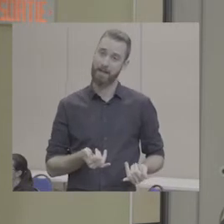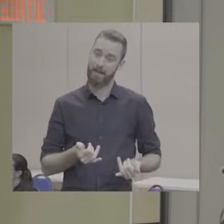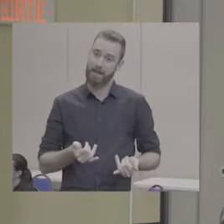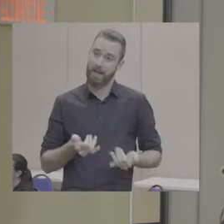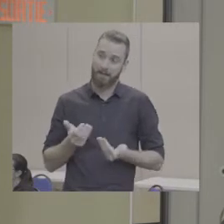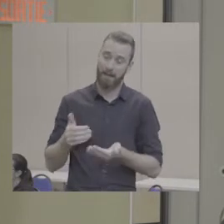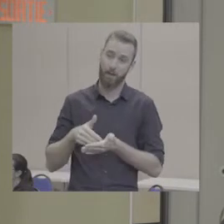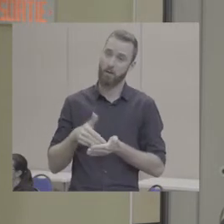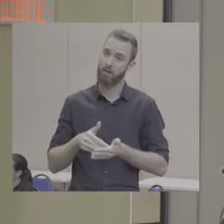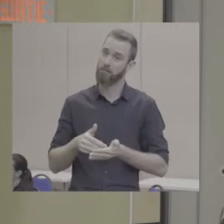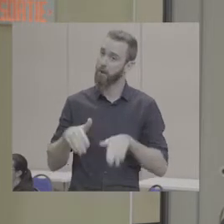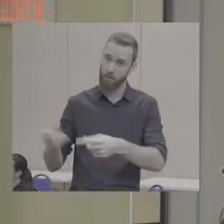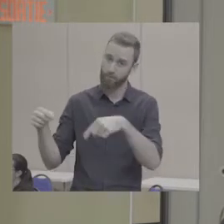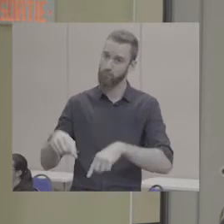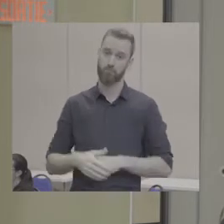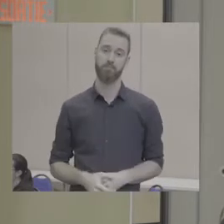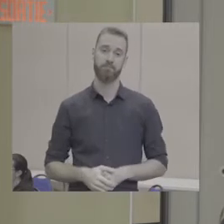encore venus.